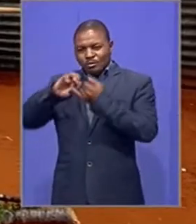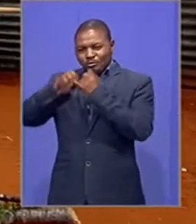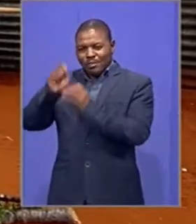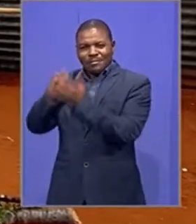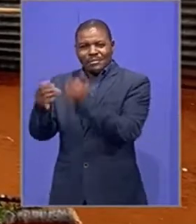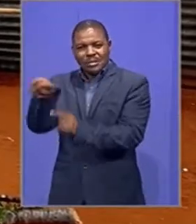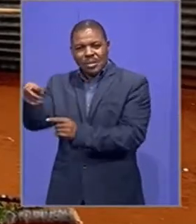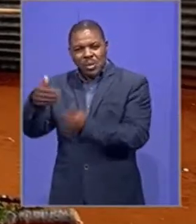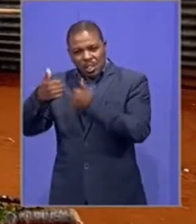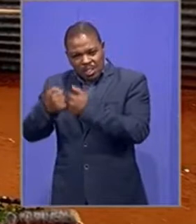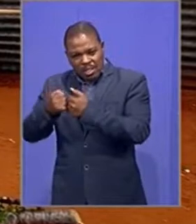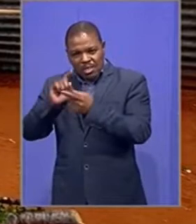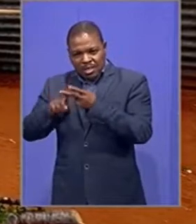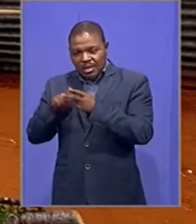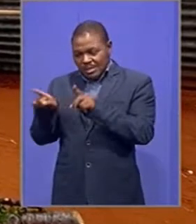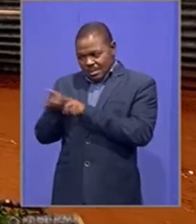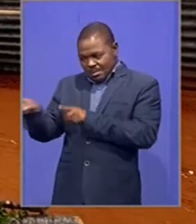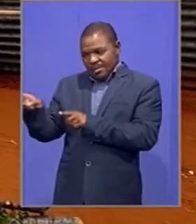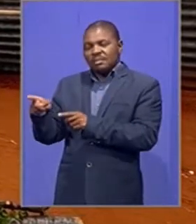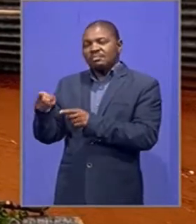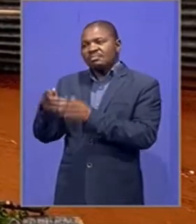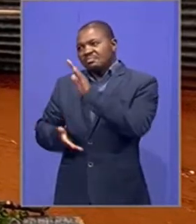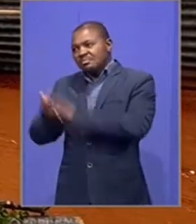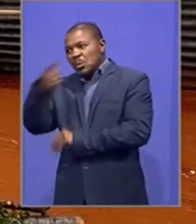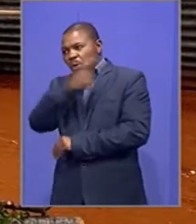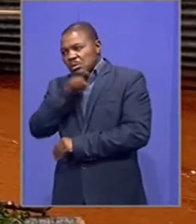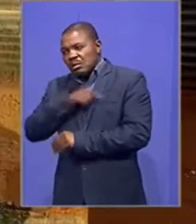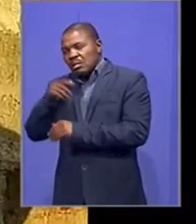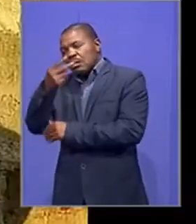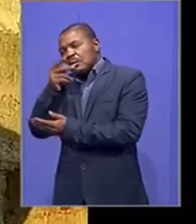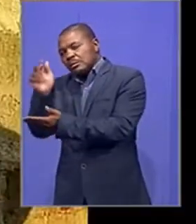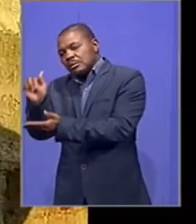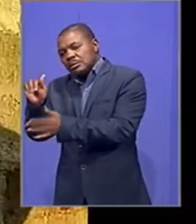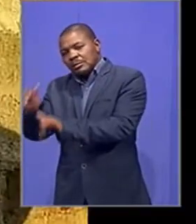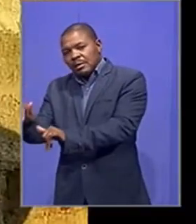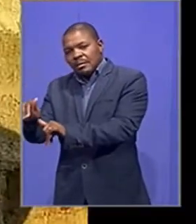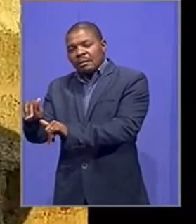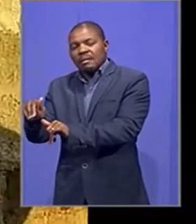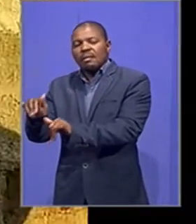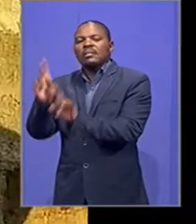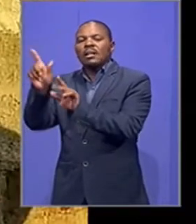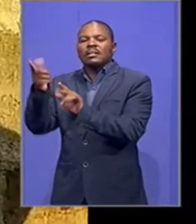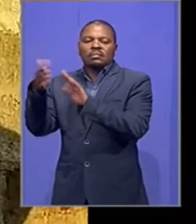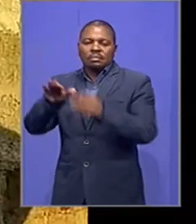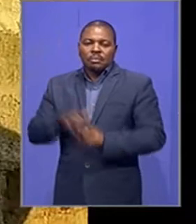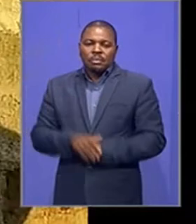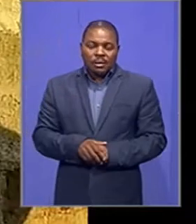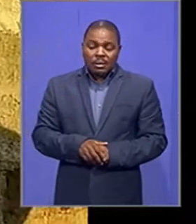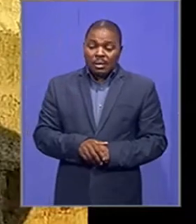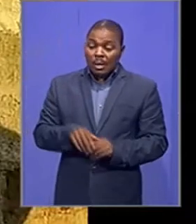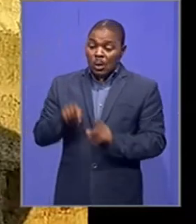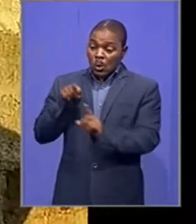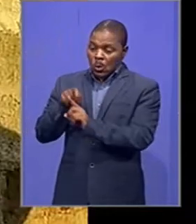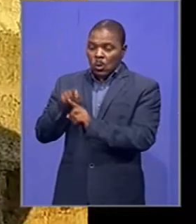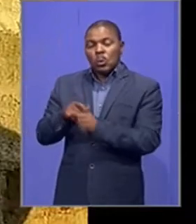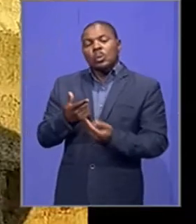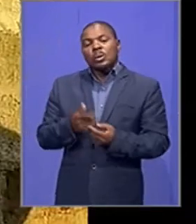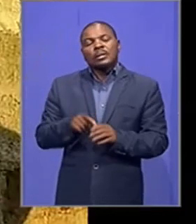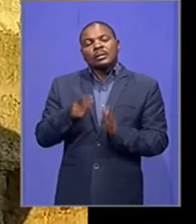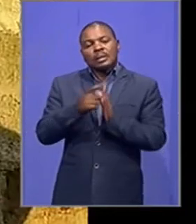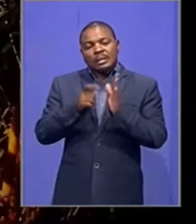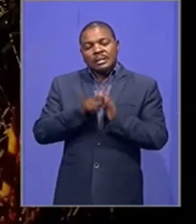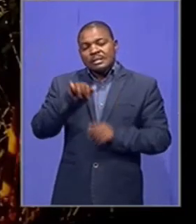ka ntlong gomme a hlokofala bookelong dibeke morago ga tiragalo ye. Mašaledi a Nanikana e sa le a jewa ke maphodisa ka la 15 kgweding